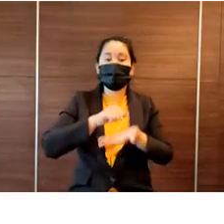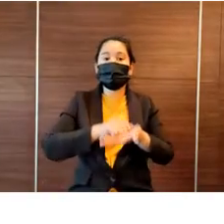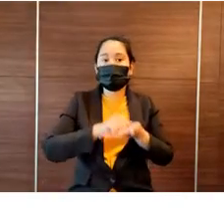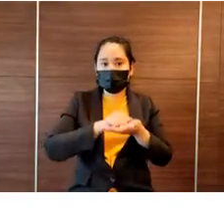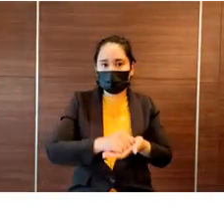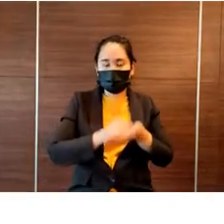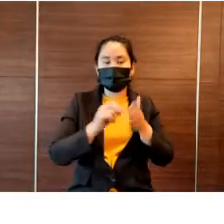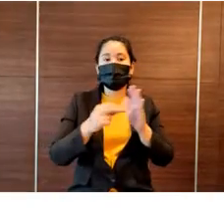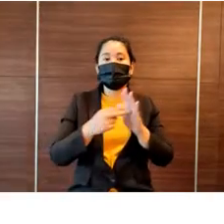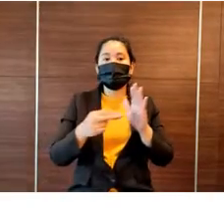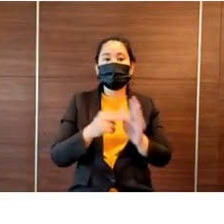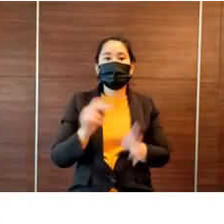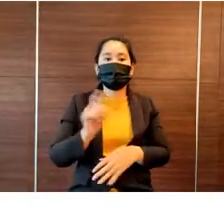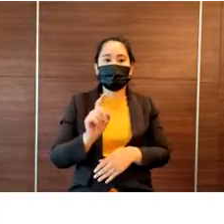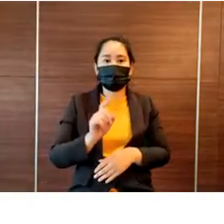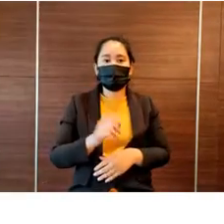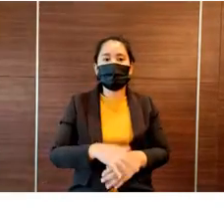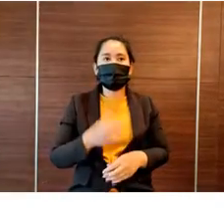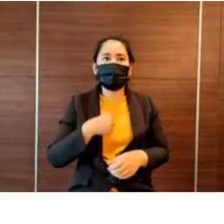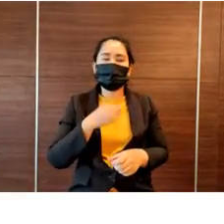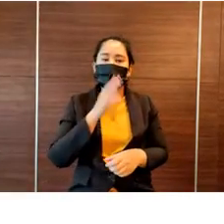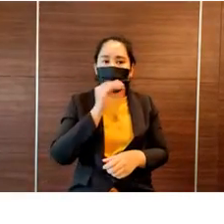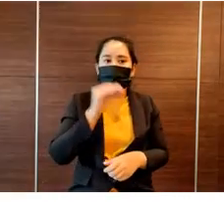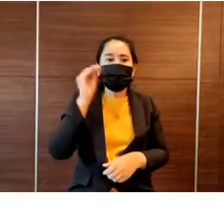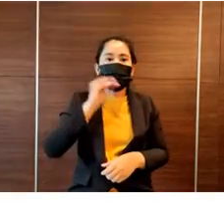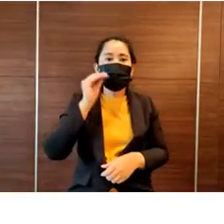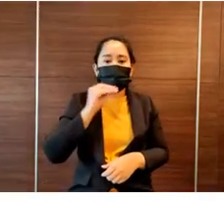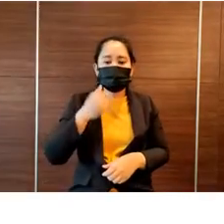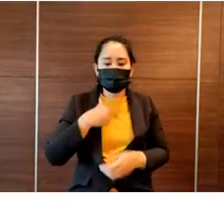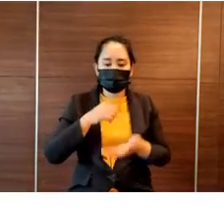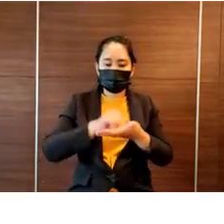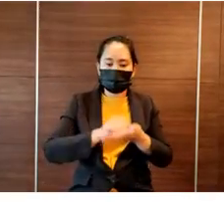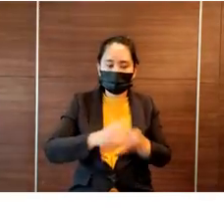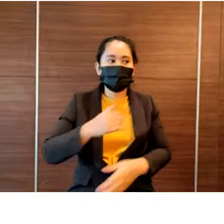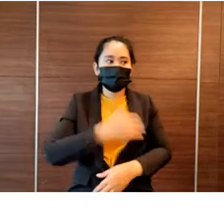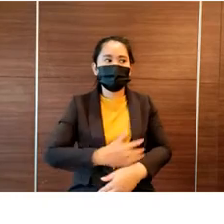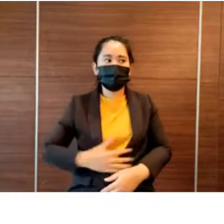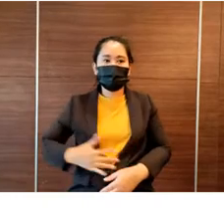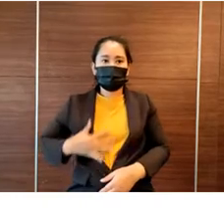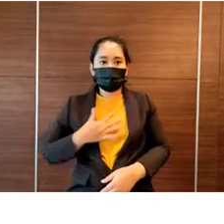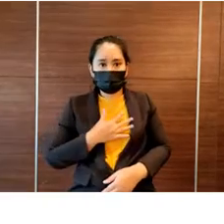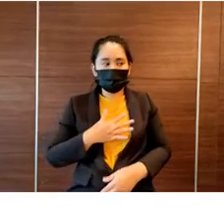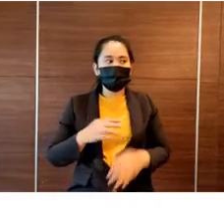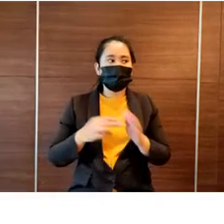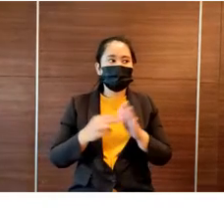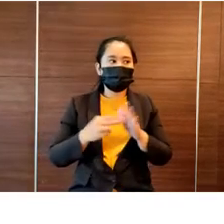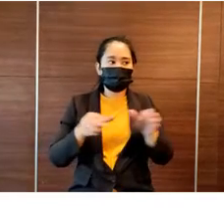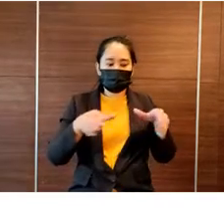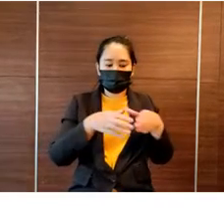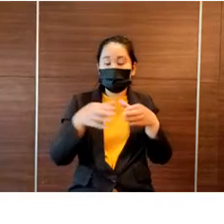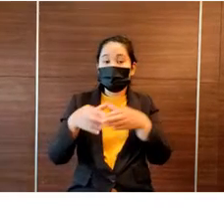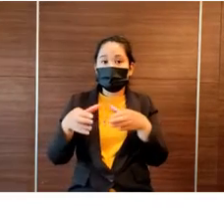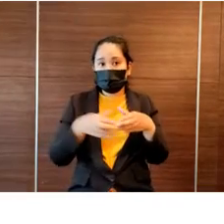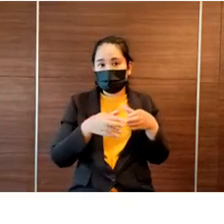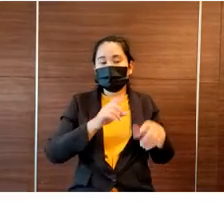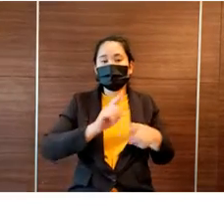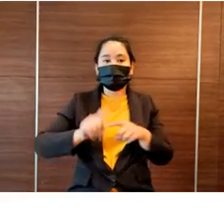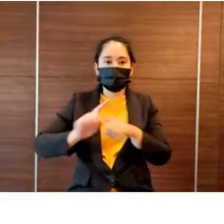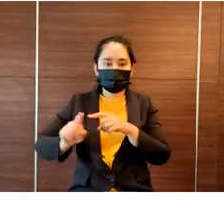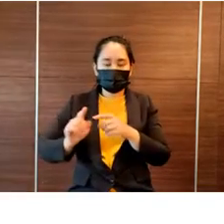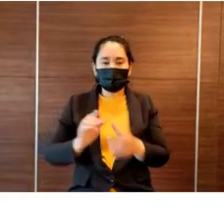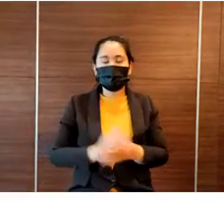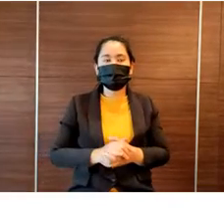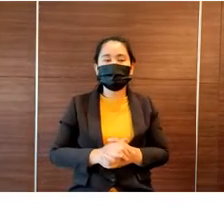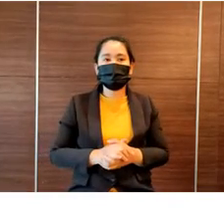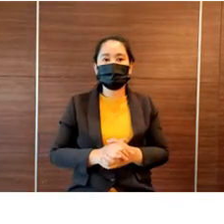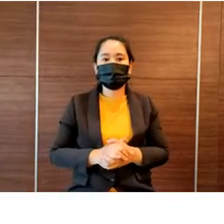อกเหนือจากเรื่องของการที่เราจะพูดกันเยอะเรื่องของบริการทางด้านสุขภาพสำหรับผู้ที่มีความหลากหลายทางเพศแล้วก็จะมีกลุ่มเพื่อนๆเรา